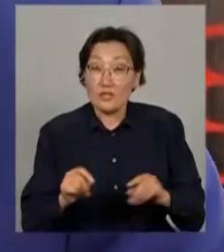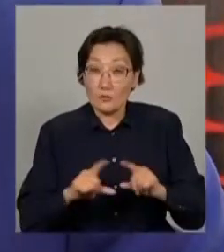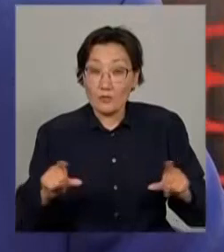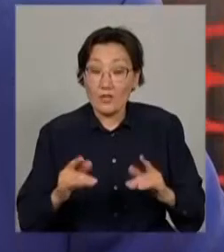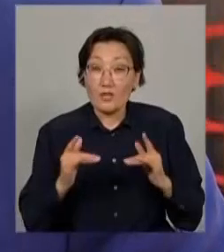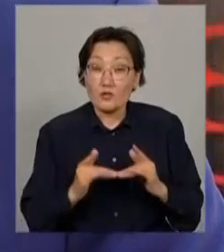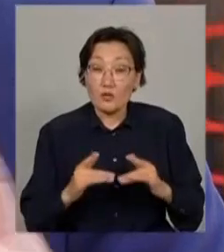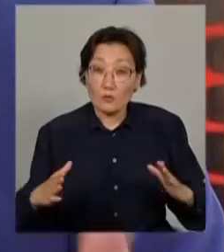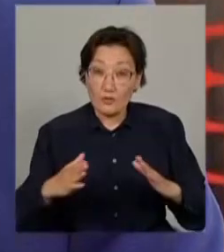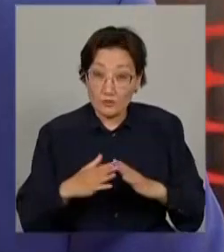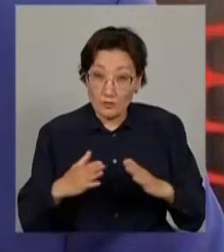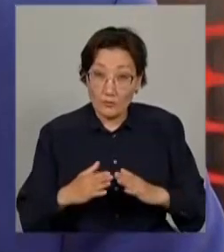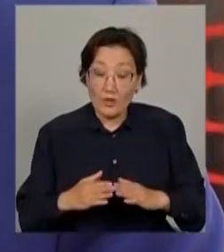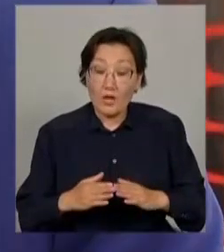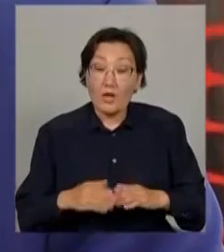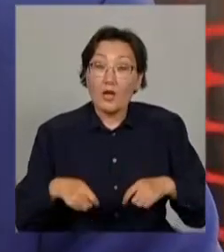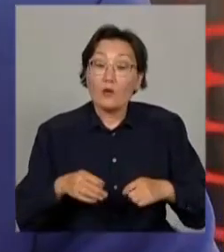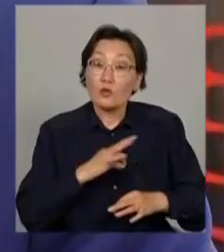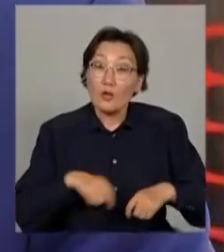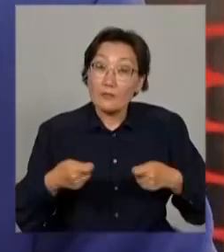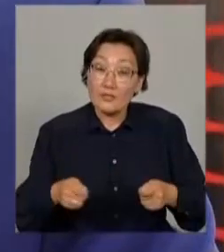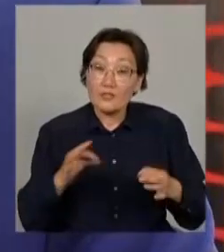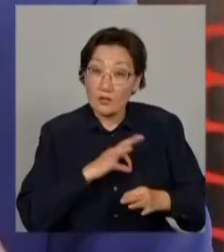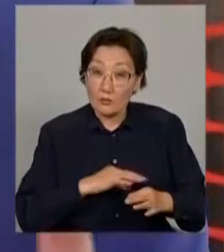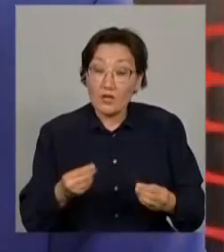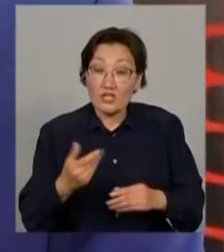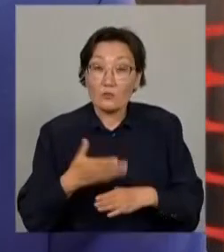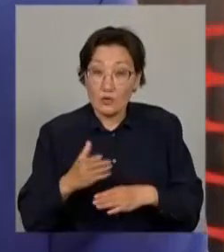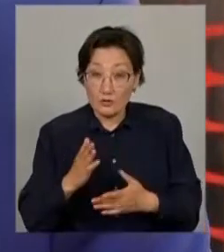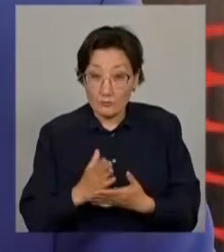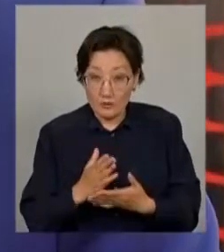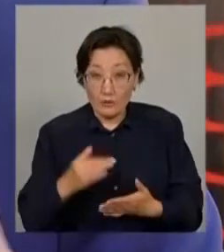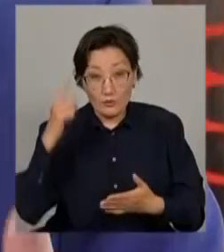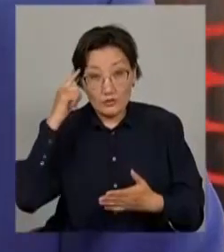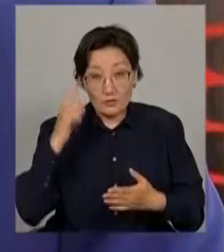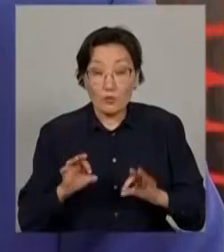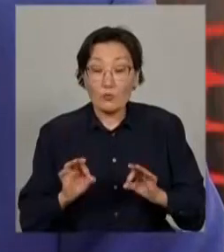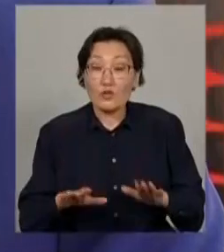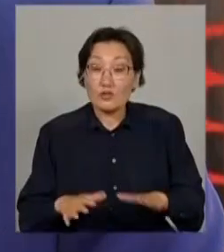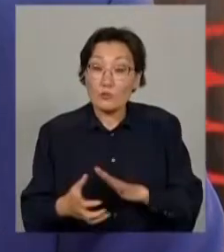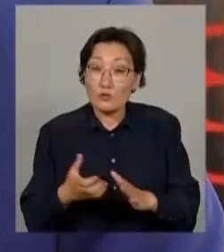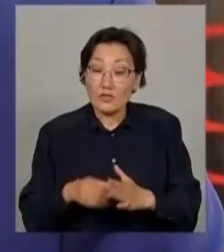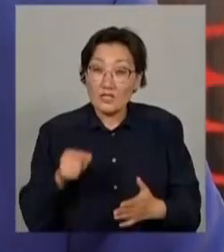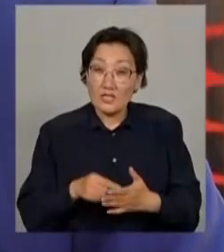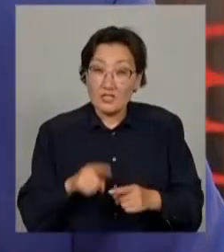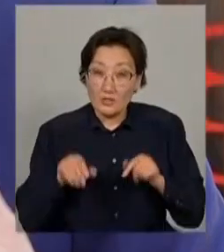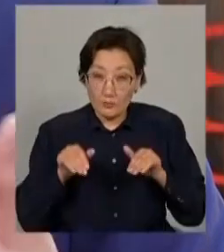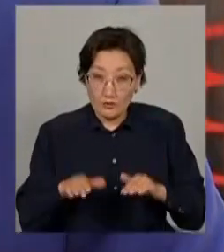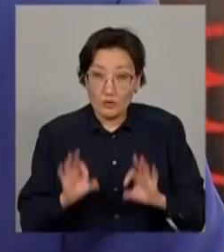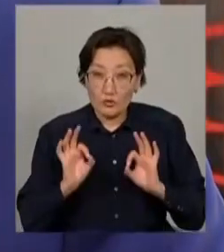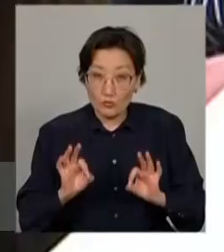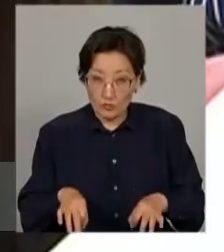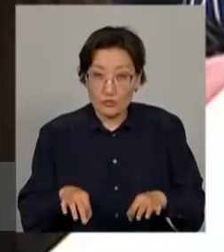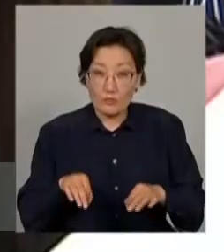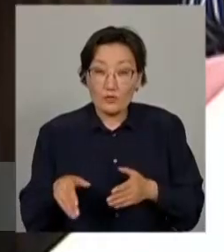студенттер үйі ретінде қолдануға берген тиімді. Оған да қаражат қарастырылған. Менің ойымша, бұл орын тапшылығы мәселесін жылдам шешудің оңтайлы